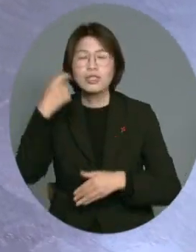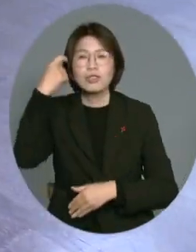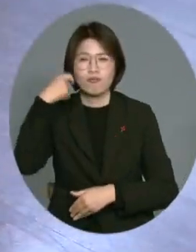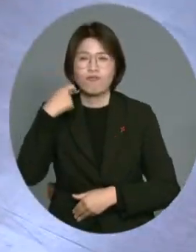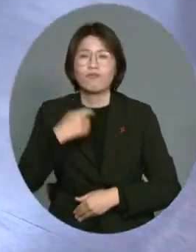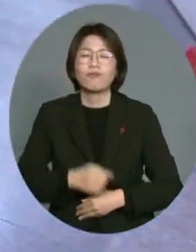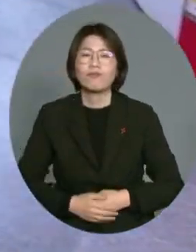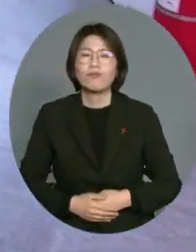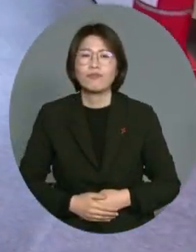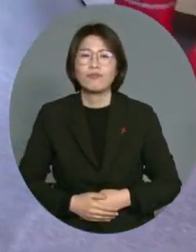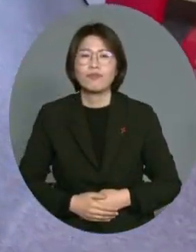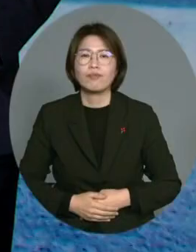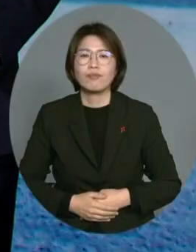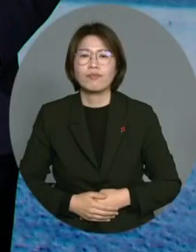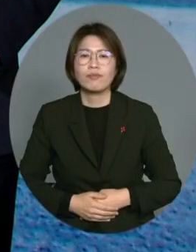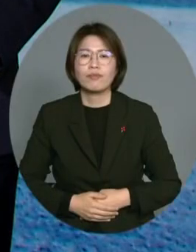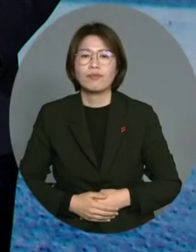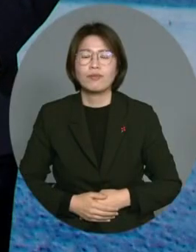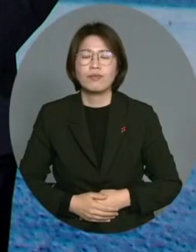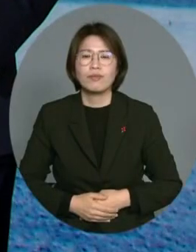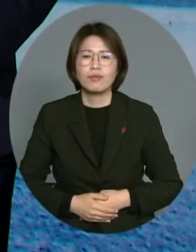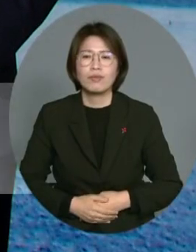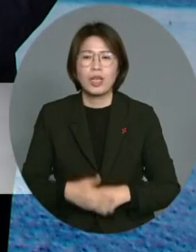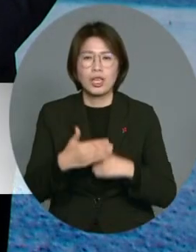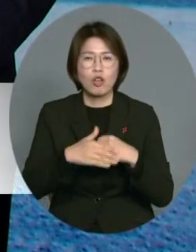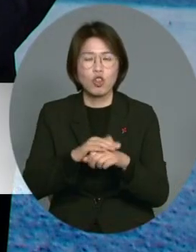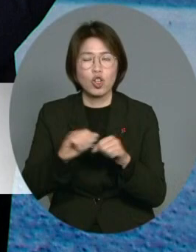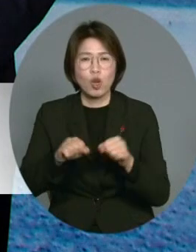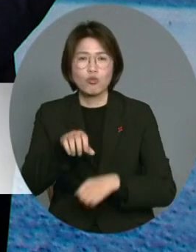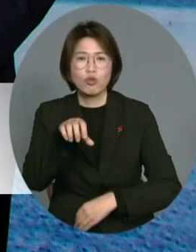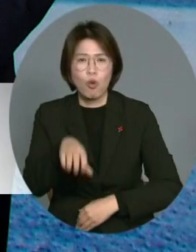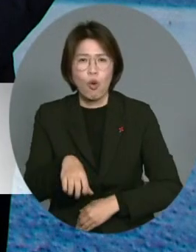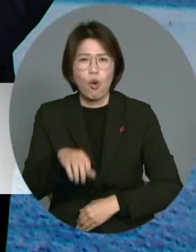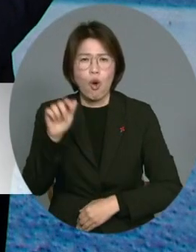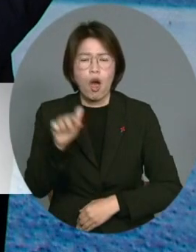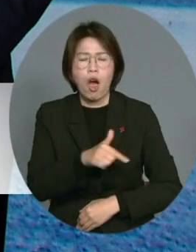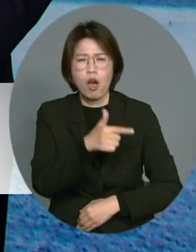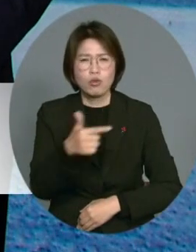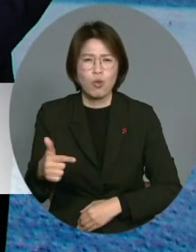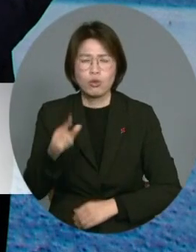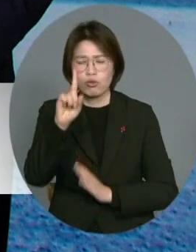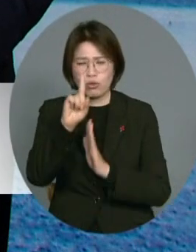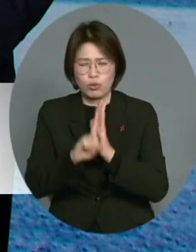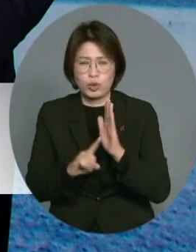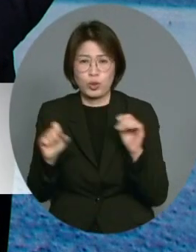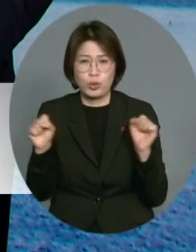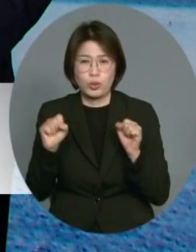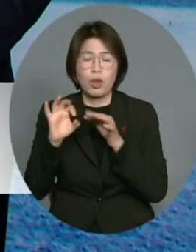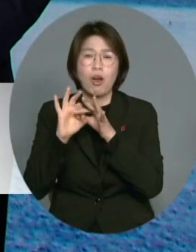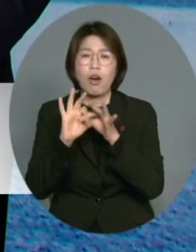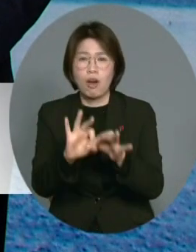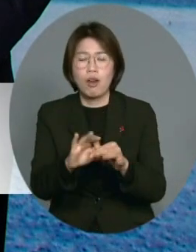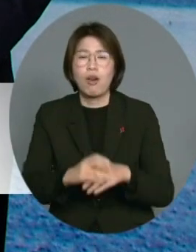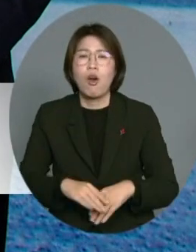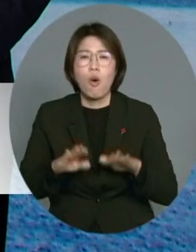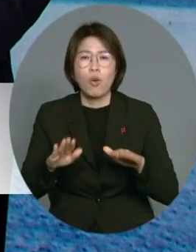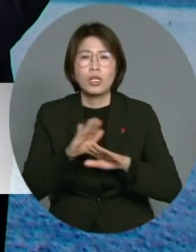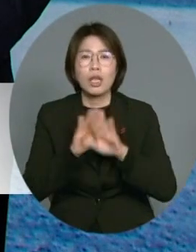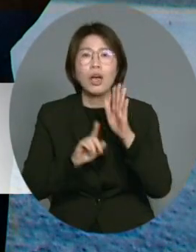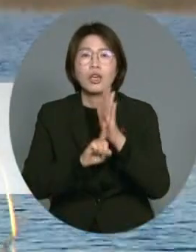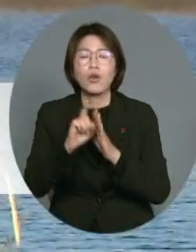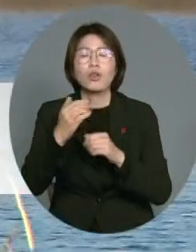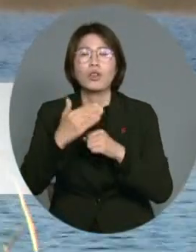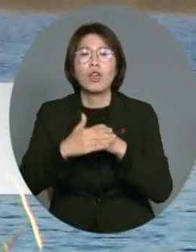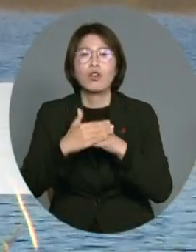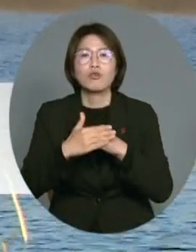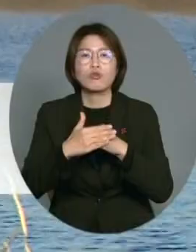뉴스 손은민입니다. 대구와 경북 지역은 종일 영하권의 추위가 이어지고 있습니다. 오늘 낮 최고 기온은